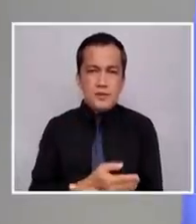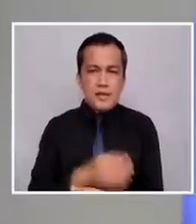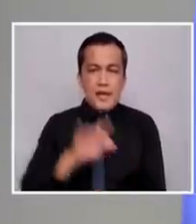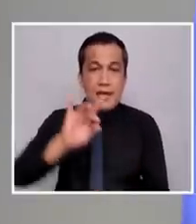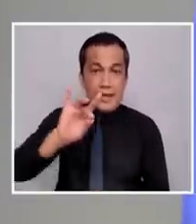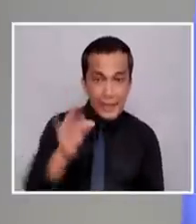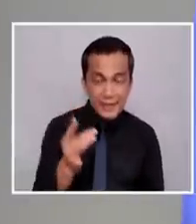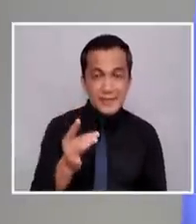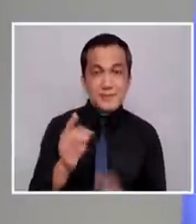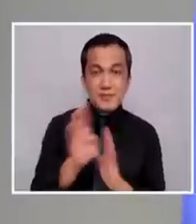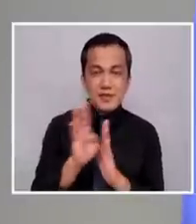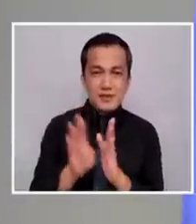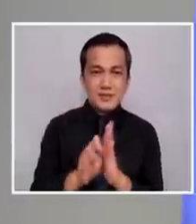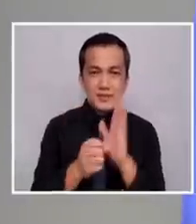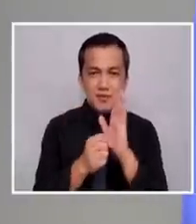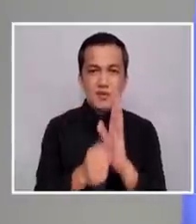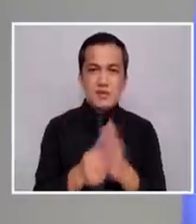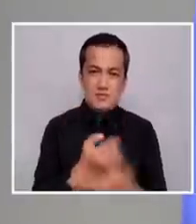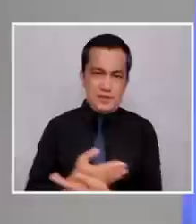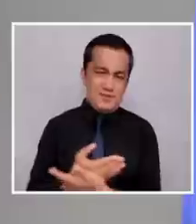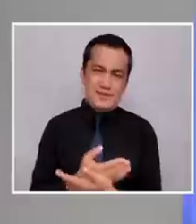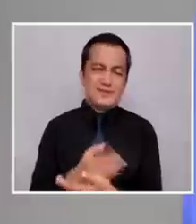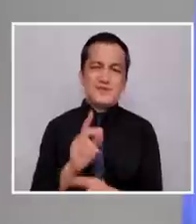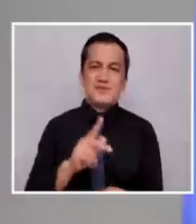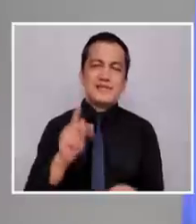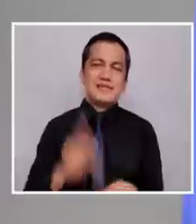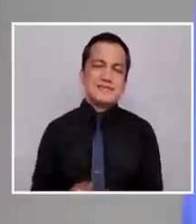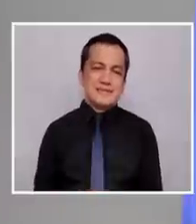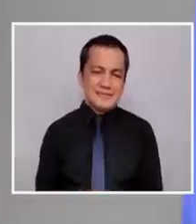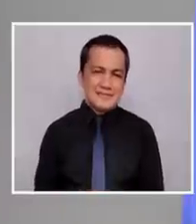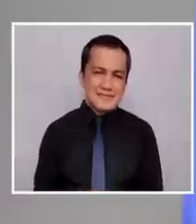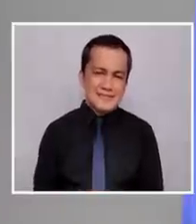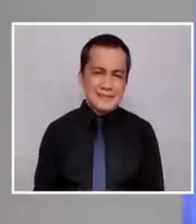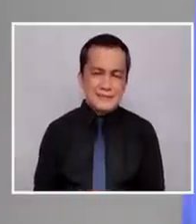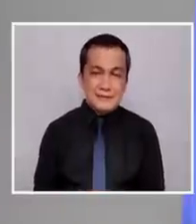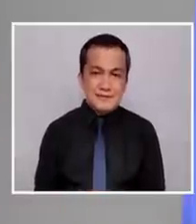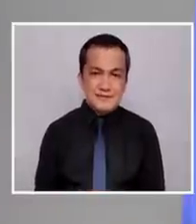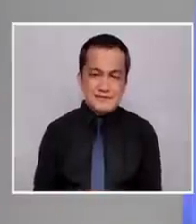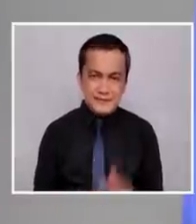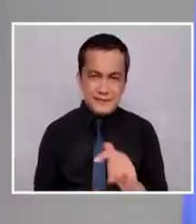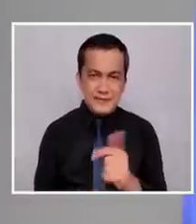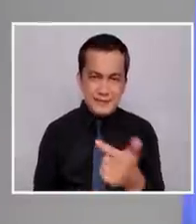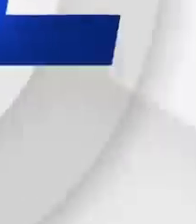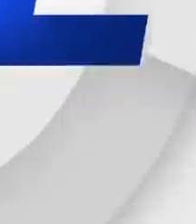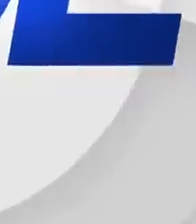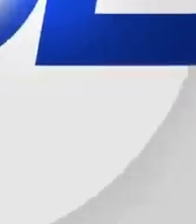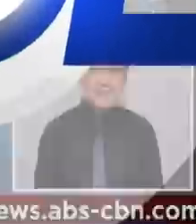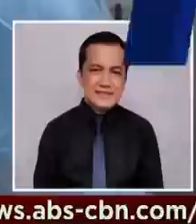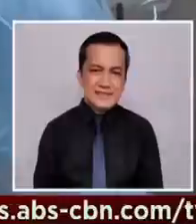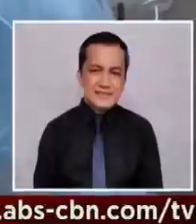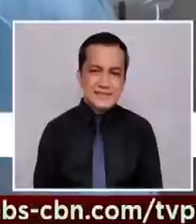billionth symbolic baby ng Pilipinas. Nagpapatrol, Jose Carretero.